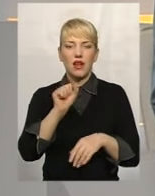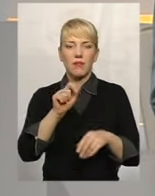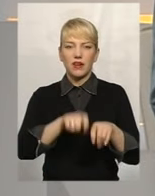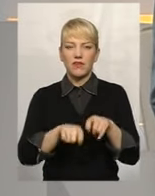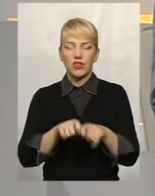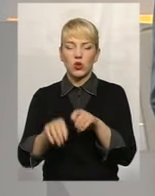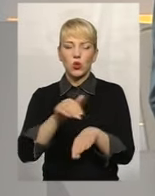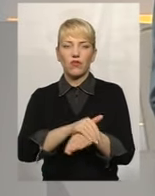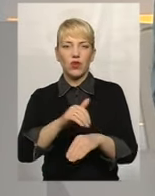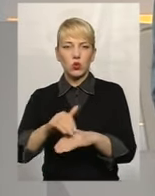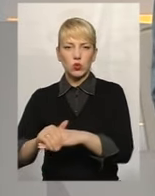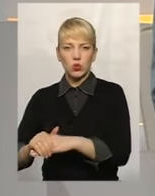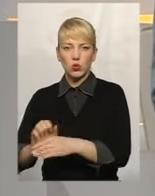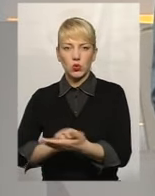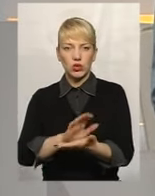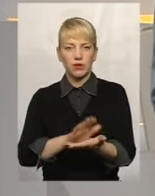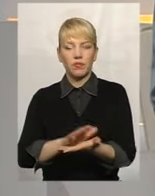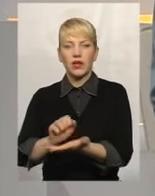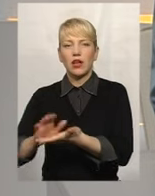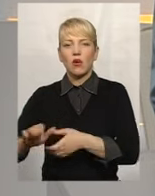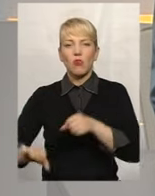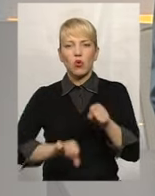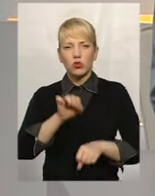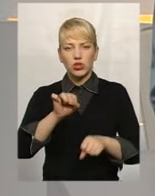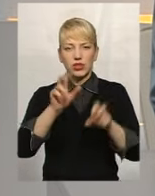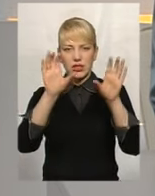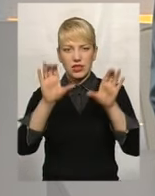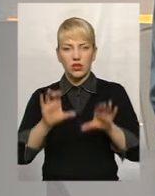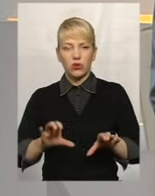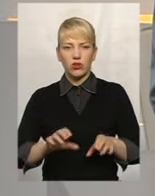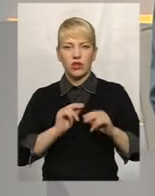порушення трудового законодавства?